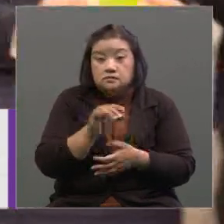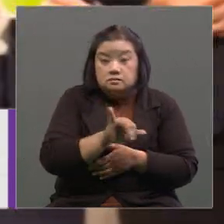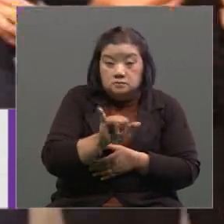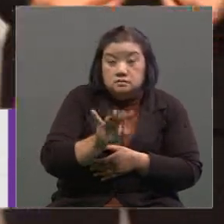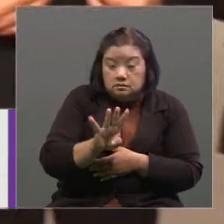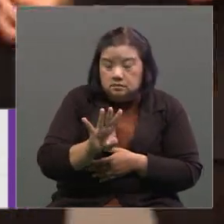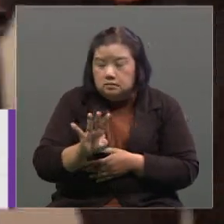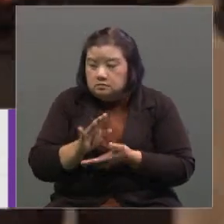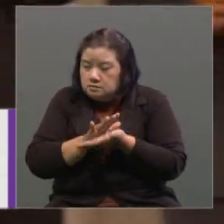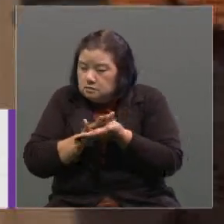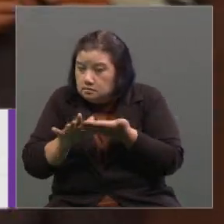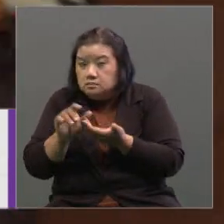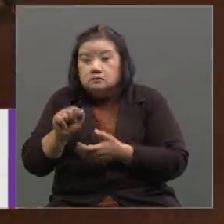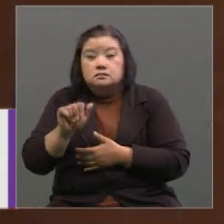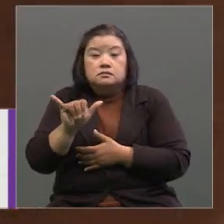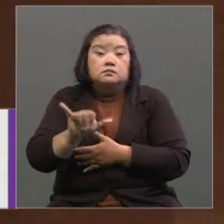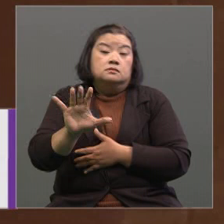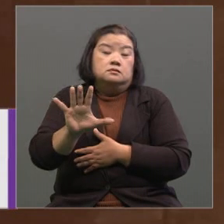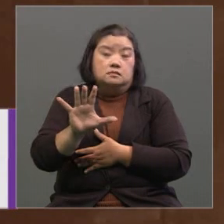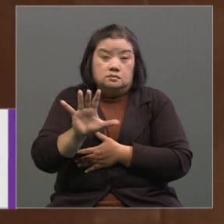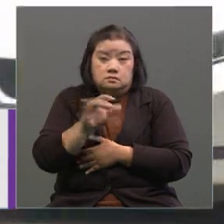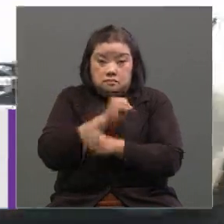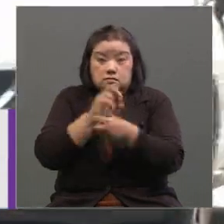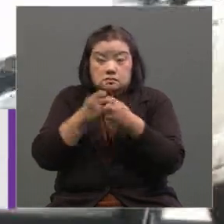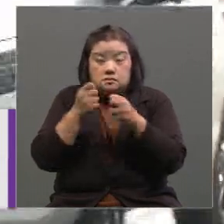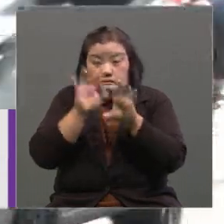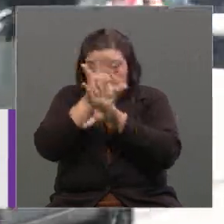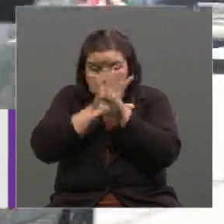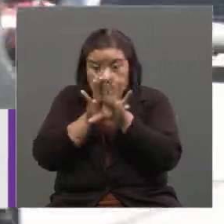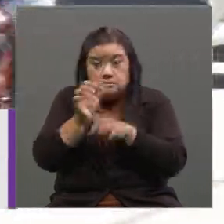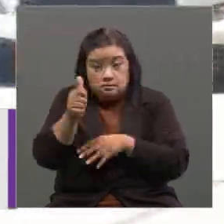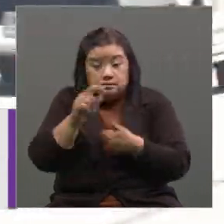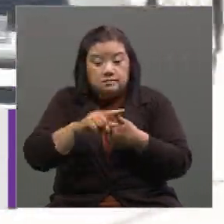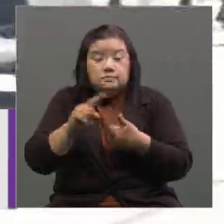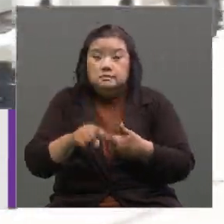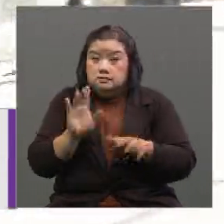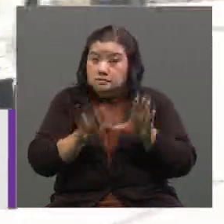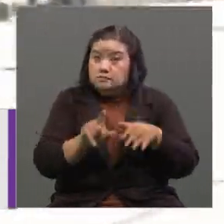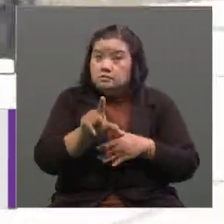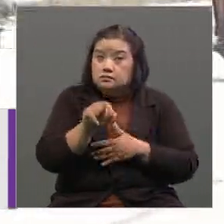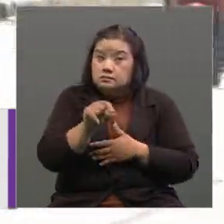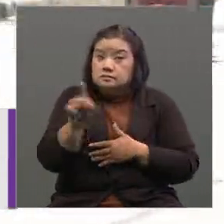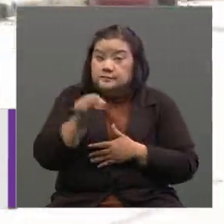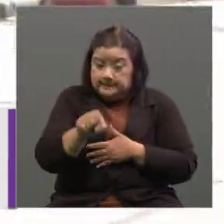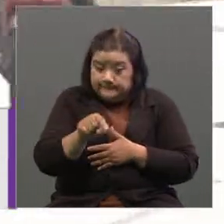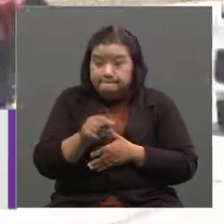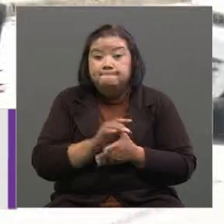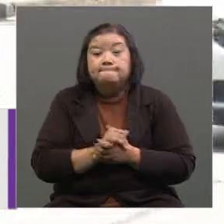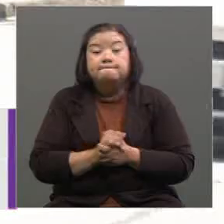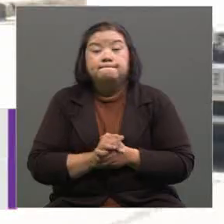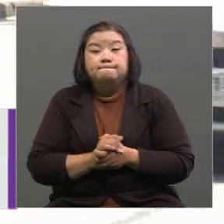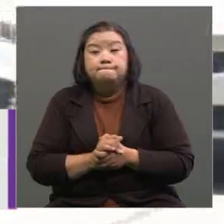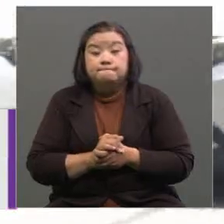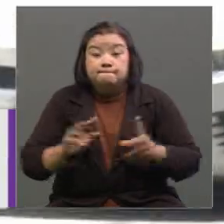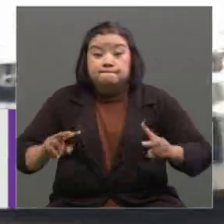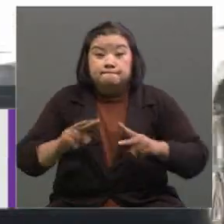เป็นยูโร5ซึ่งก็จะช่วยลดการปล่อยฝุ่น PM2.5 ในเครื่องยนต์ดีเซลได้กว่าร้อยละ20นะคะส่วนกระทรวง